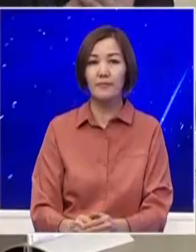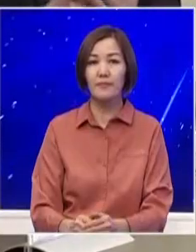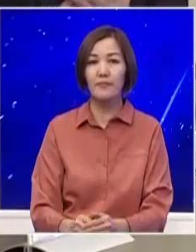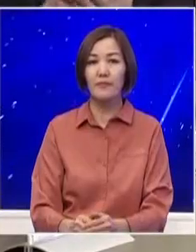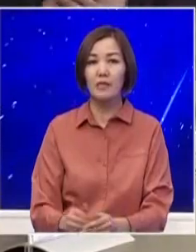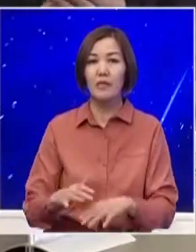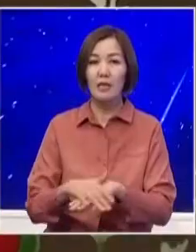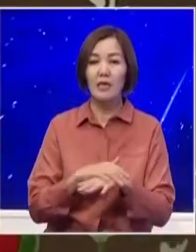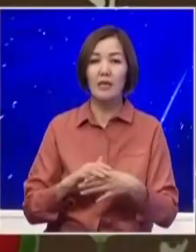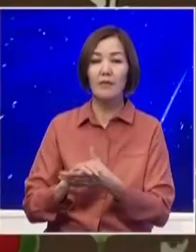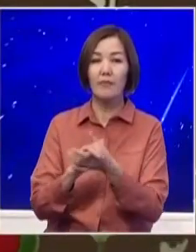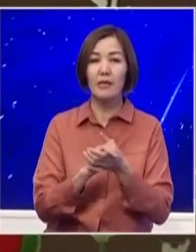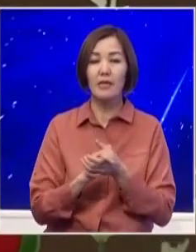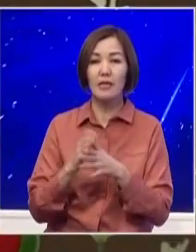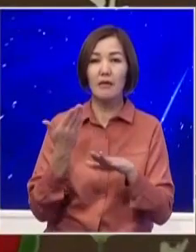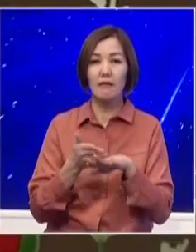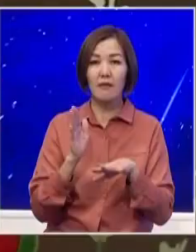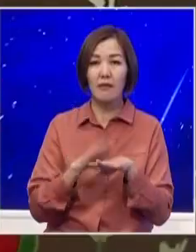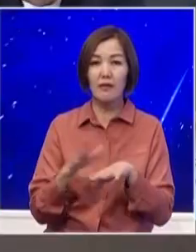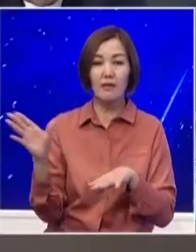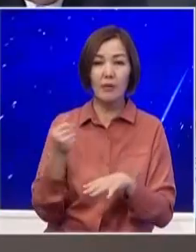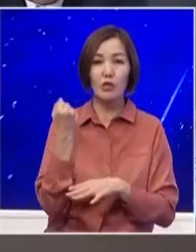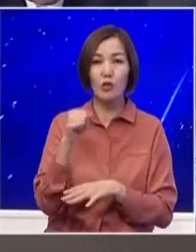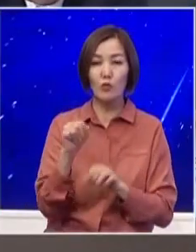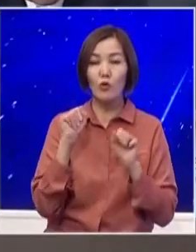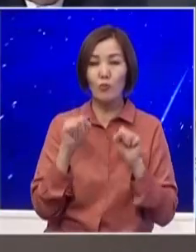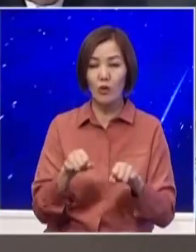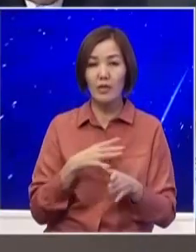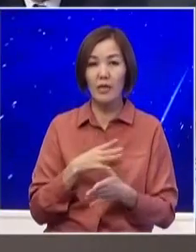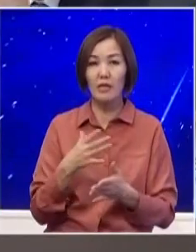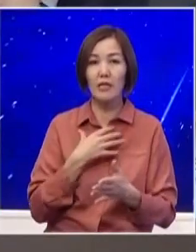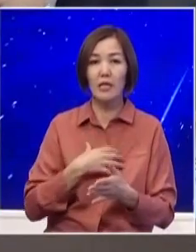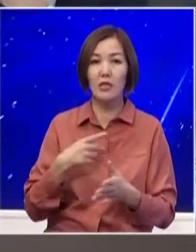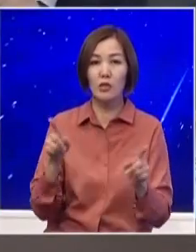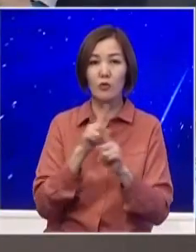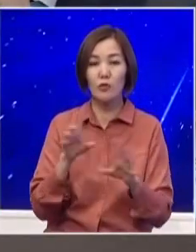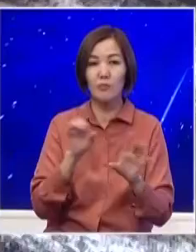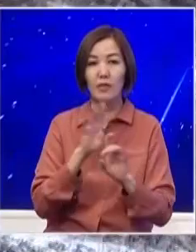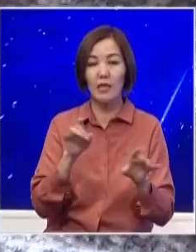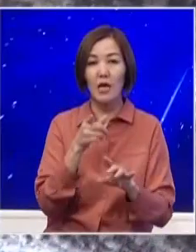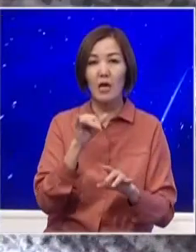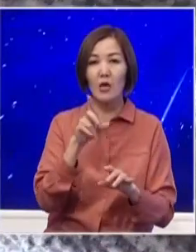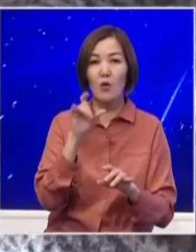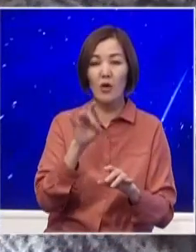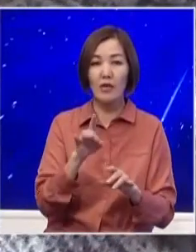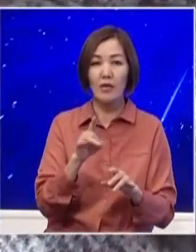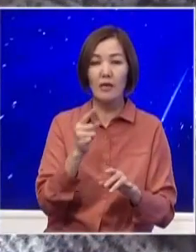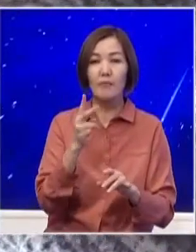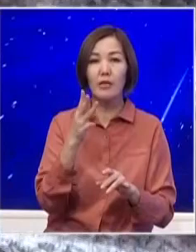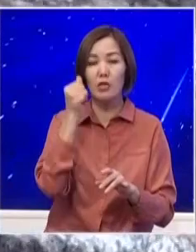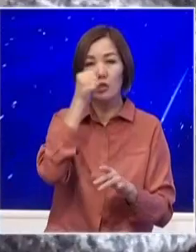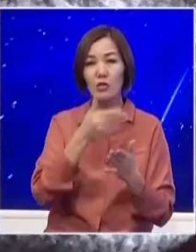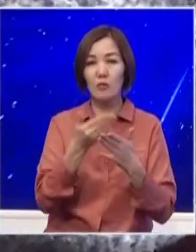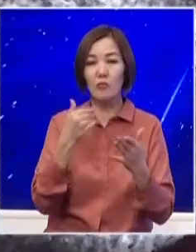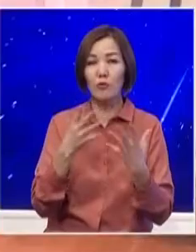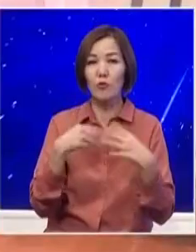Ел бірлігі еңсерілмес қиындық жоқ. Халқымыздың бірлігі туралы ерекше толғаныспен айтатындардың бірі Гауһар Қыдырбаева. Бірнеше жыл бұрын оның